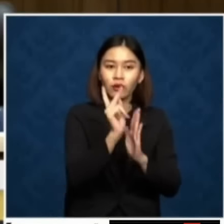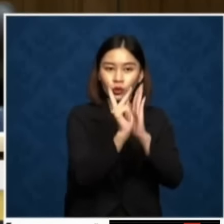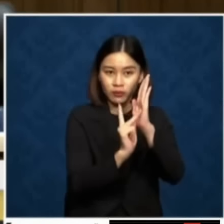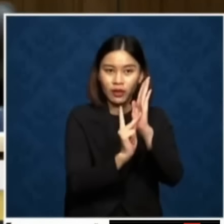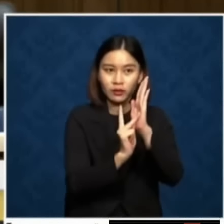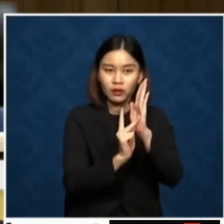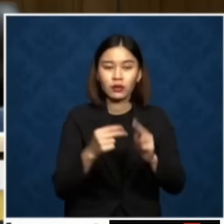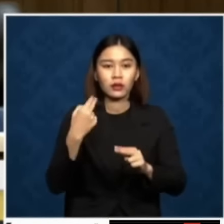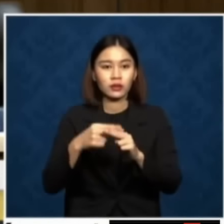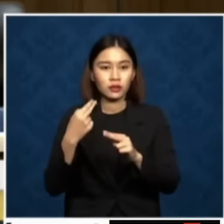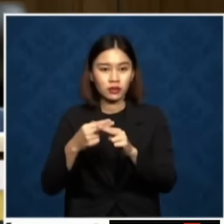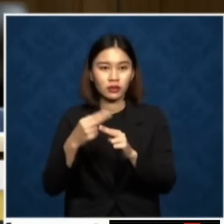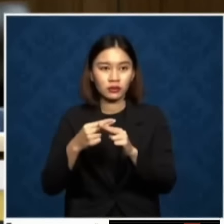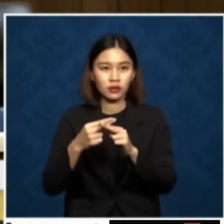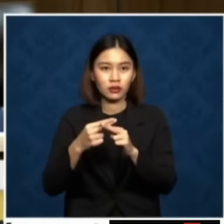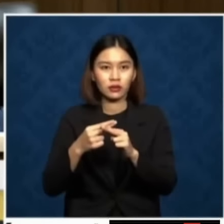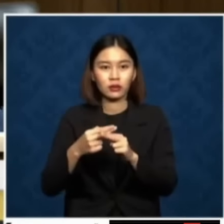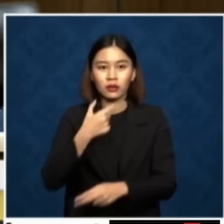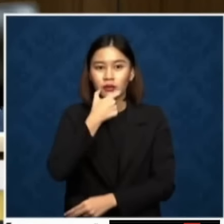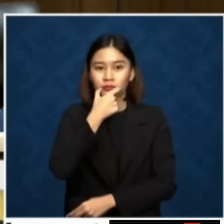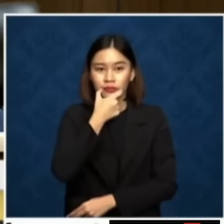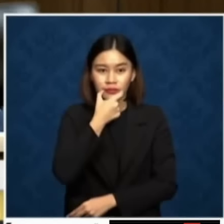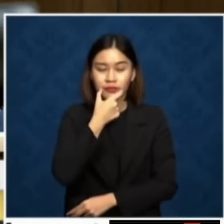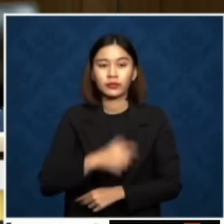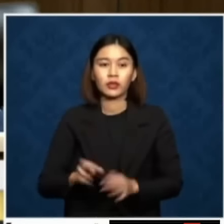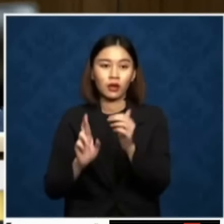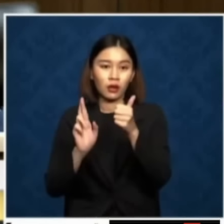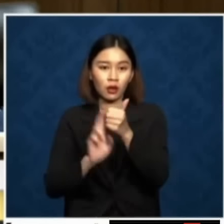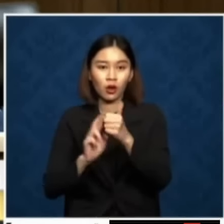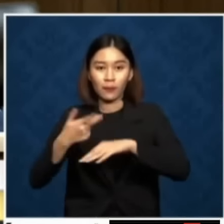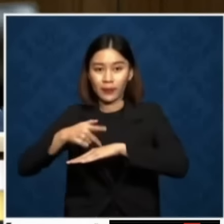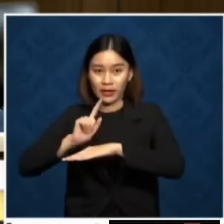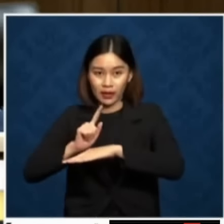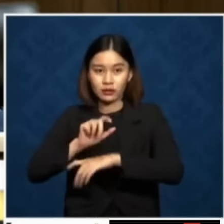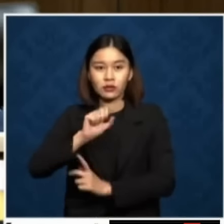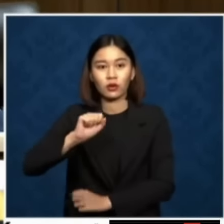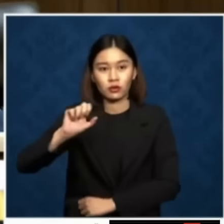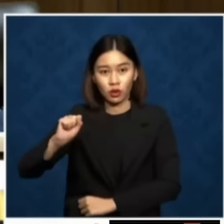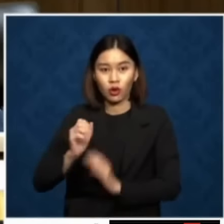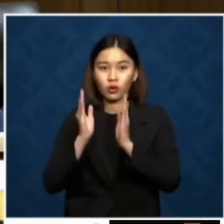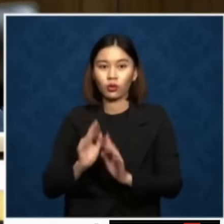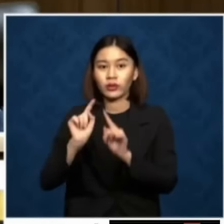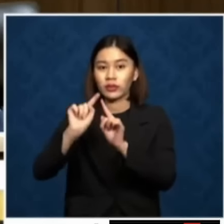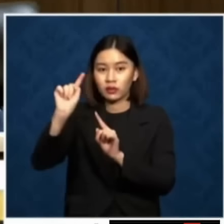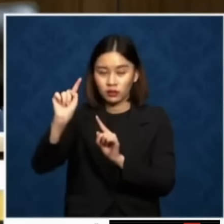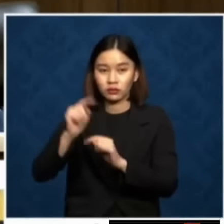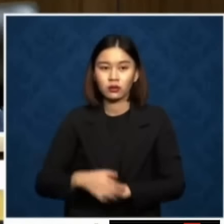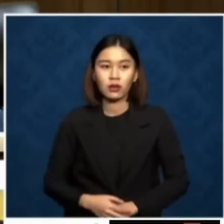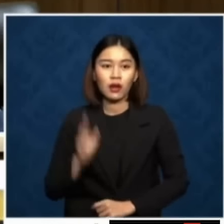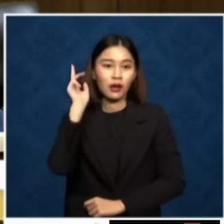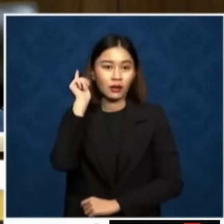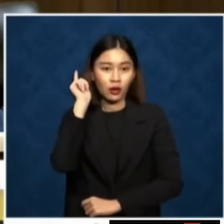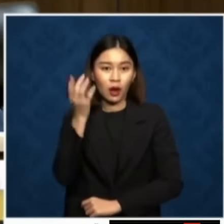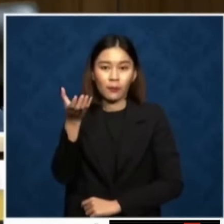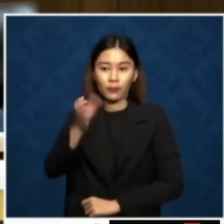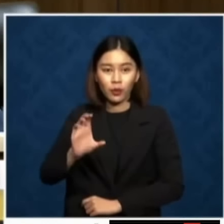ขออนุญาตเอ่ยนามท่านปฏิพัฒน์สันติพาดารองประธานสภาผู้แทนราษฎรคนที่หนึ่งสื่อมวลชนบอกว่